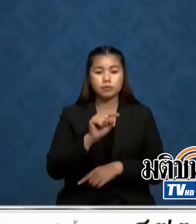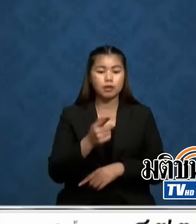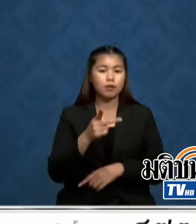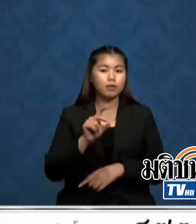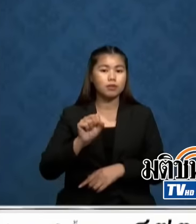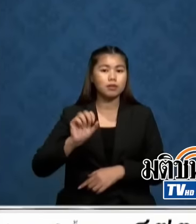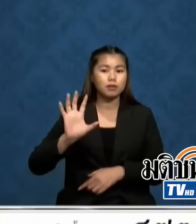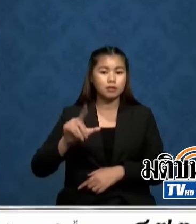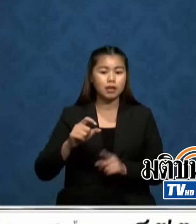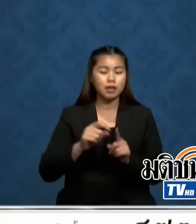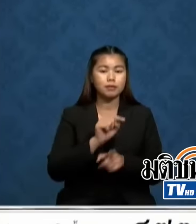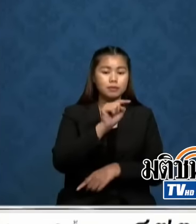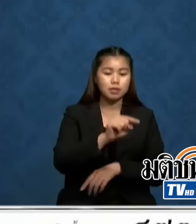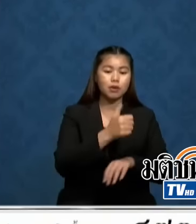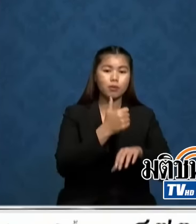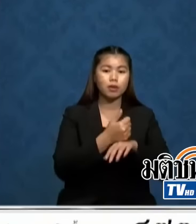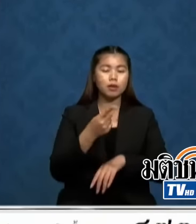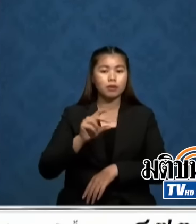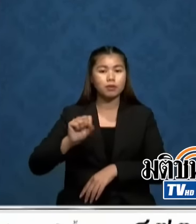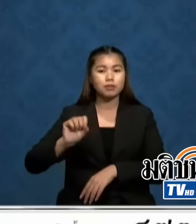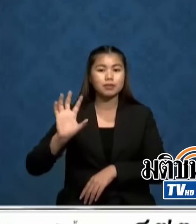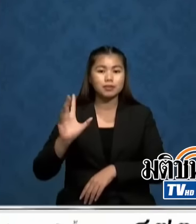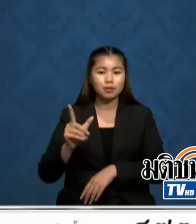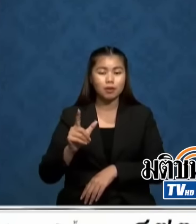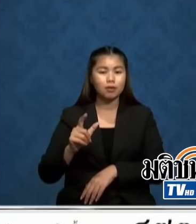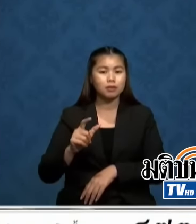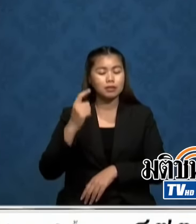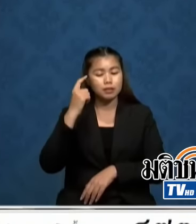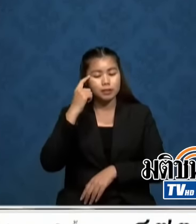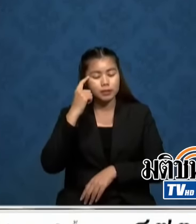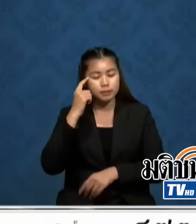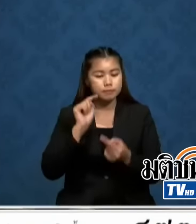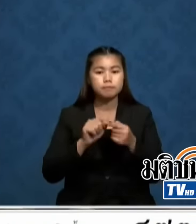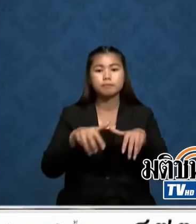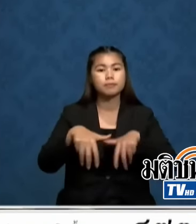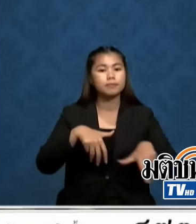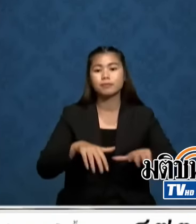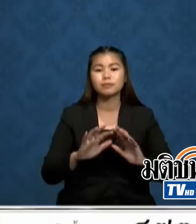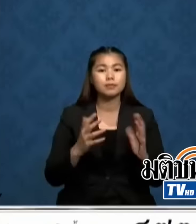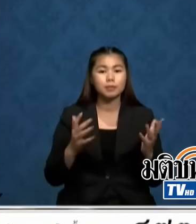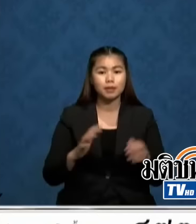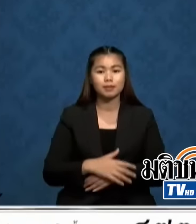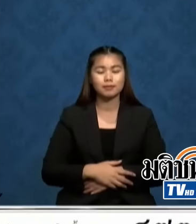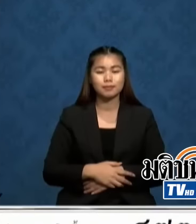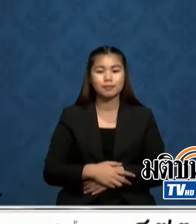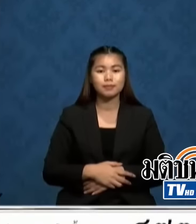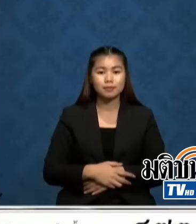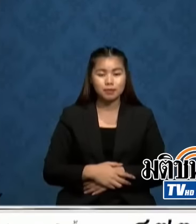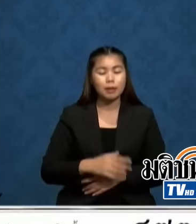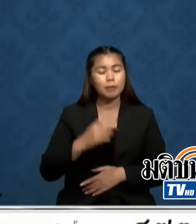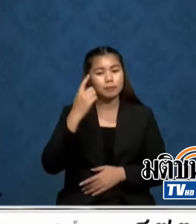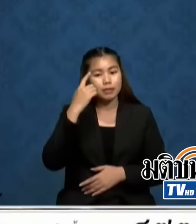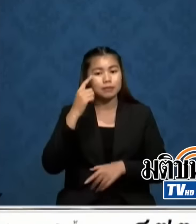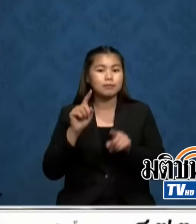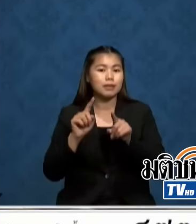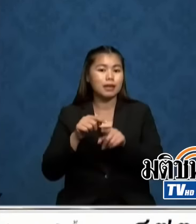คสชคำสั่งของหัวหน้าคสชไม่เห็นหัวประชาชนครับท่านประธานครับผมเห็นด้วย